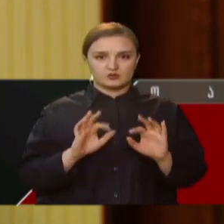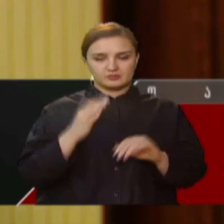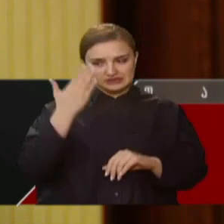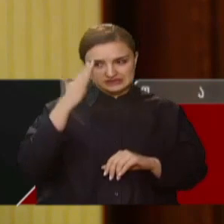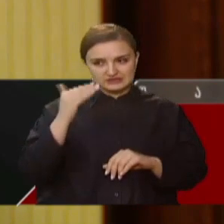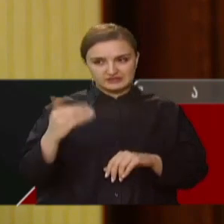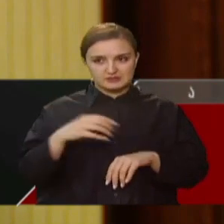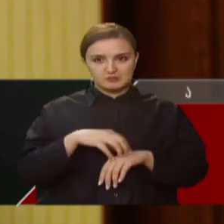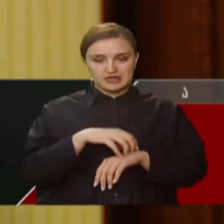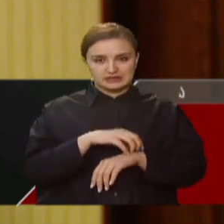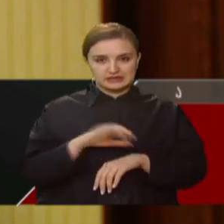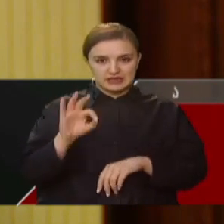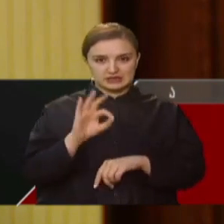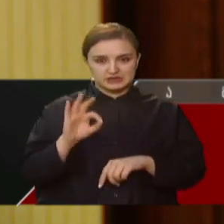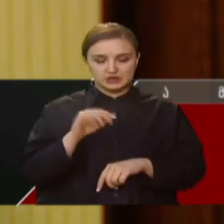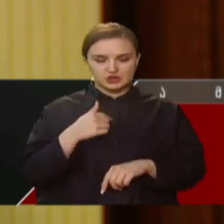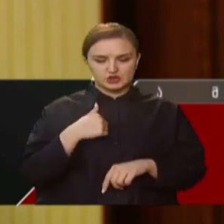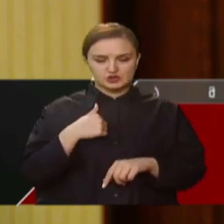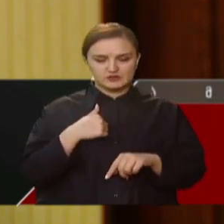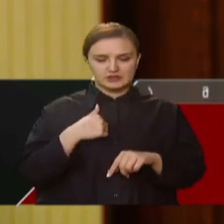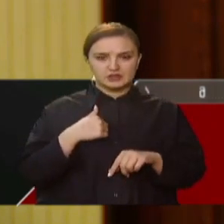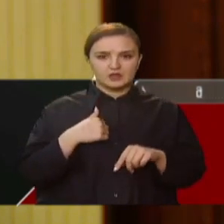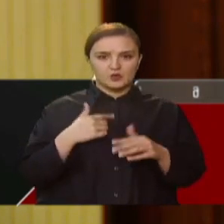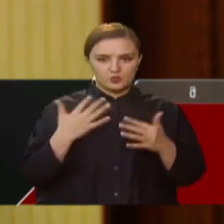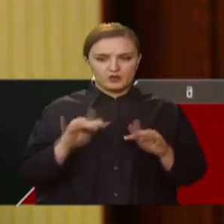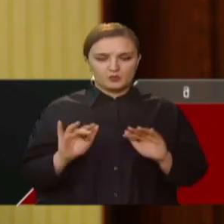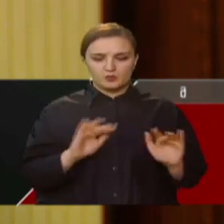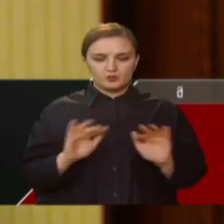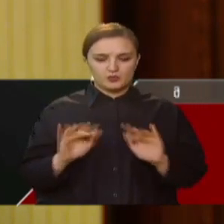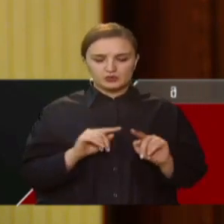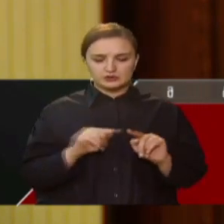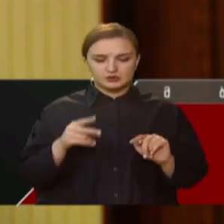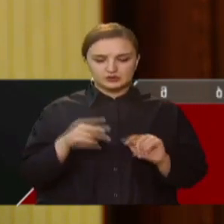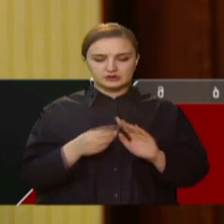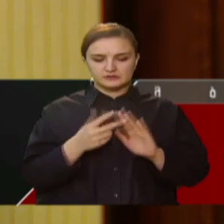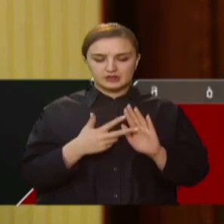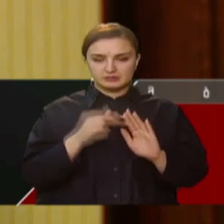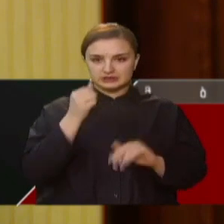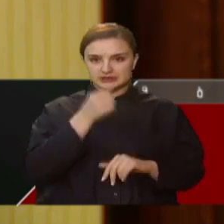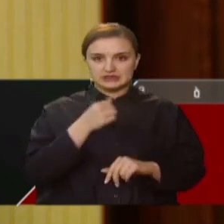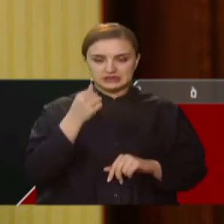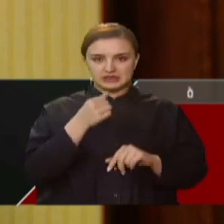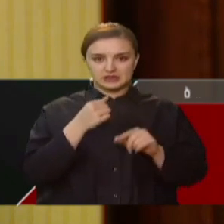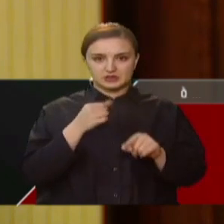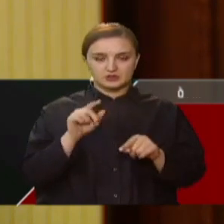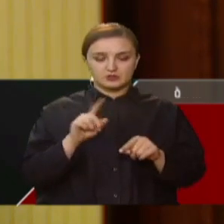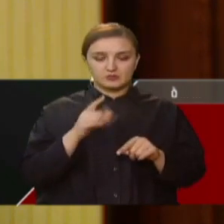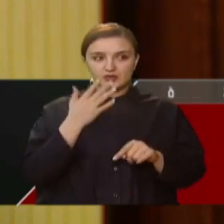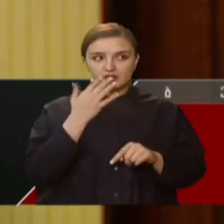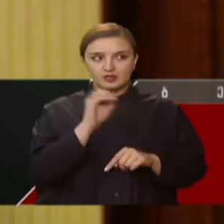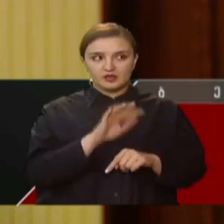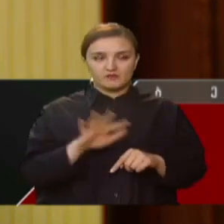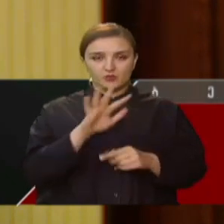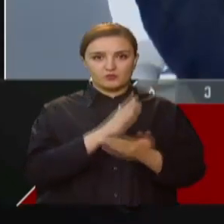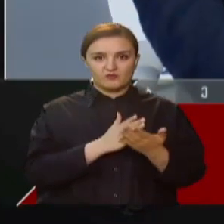სხვის პარტიაზე? Ჩვენ იმდენად გავითავისეთ პროცესი 2018 წელს, რომ დასავლური